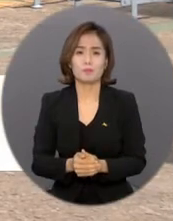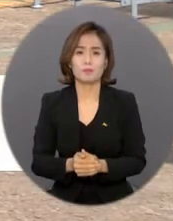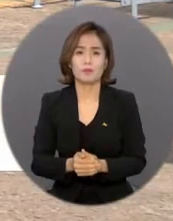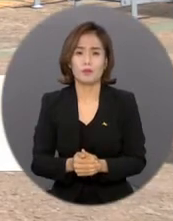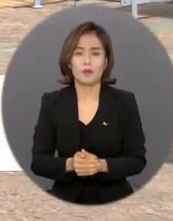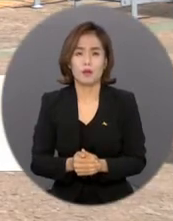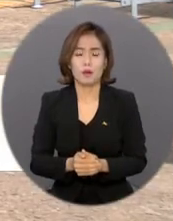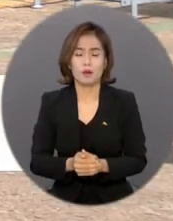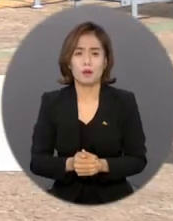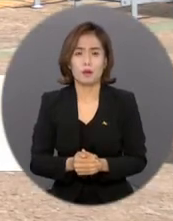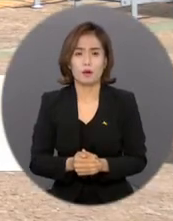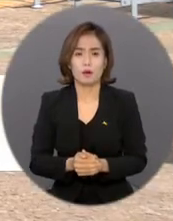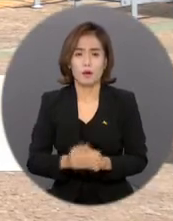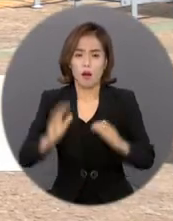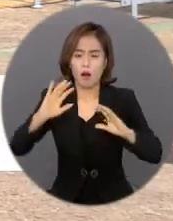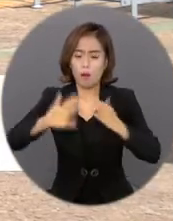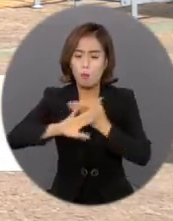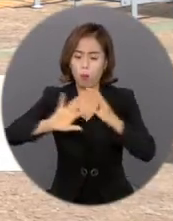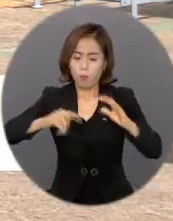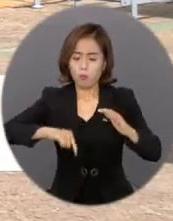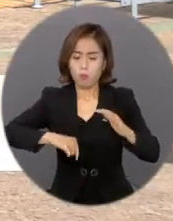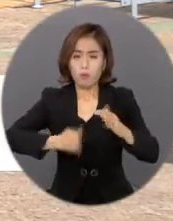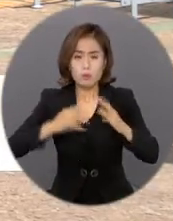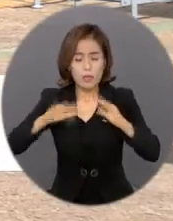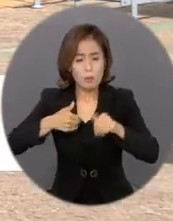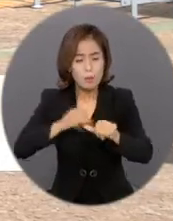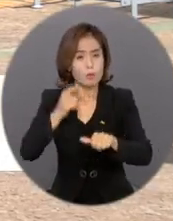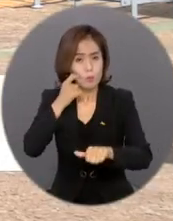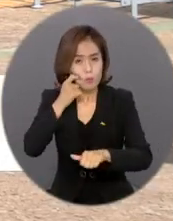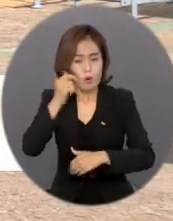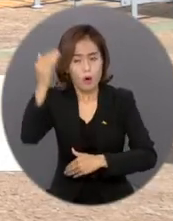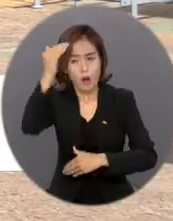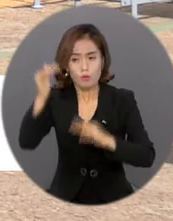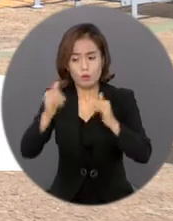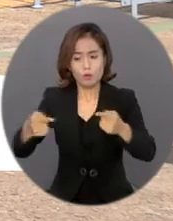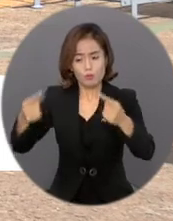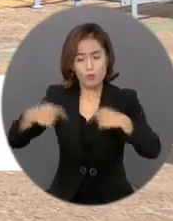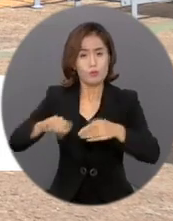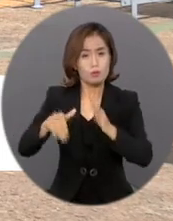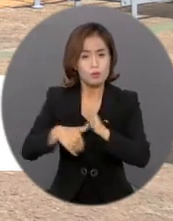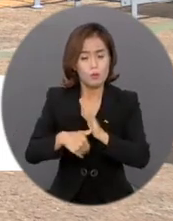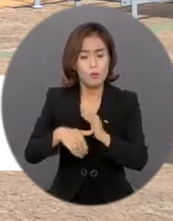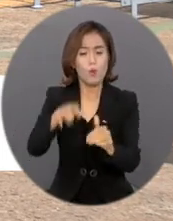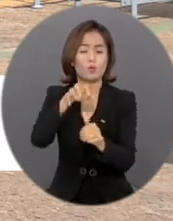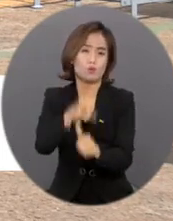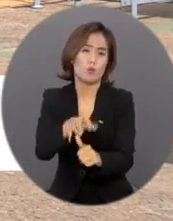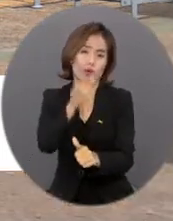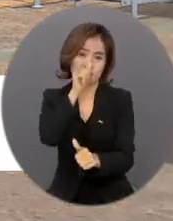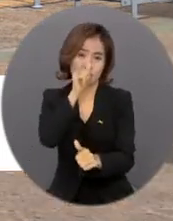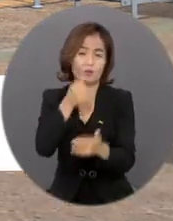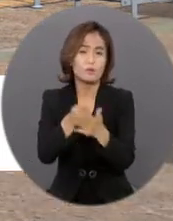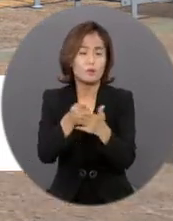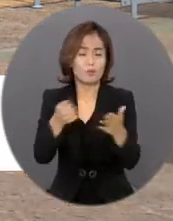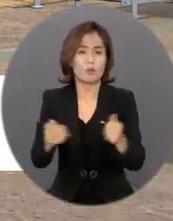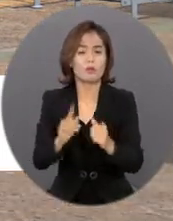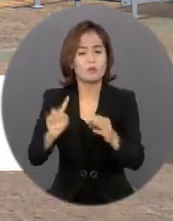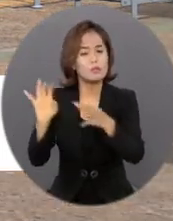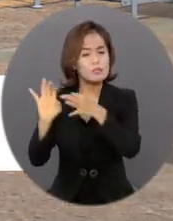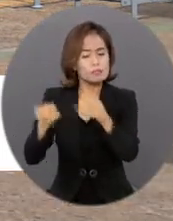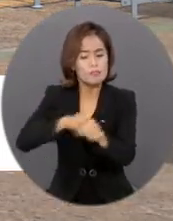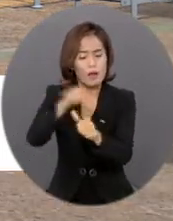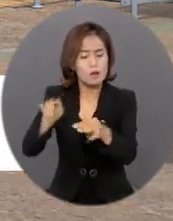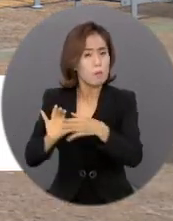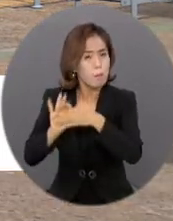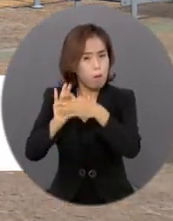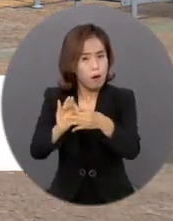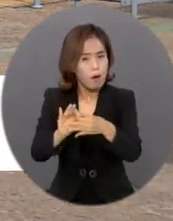자국에서도 보내줄 수가 없고 우리 내국으로 들어오는 경우도 통 제한이 되고 있습니다. 아마 이 상태로